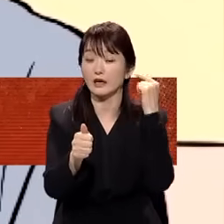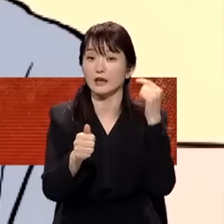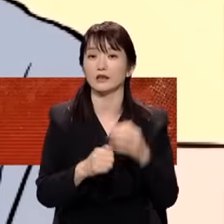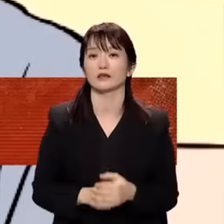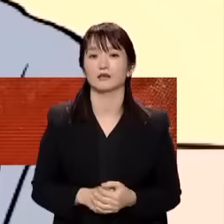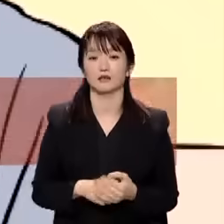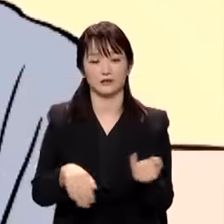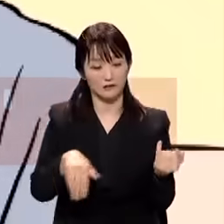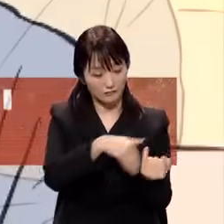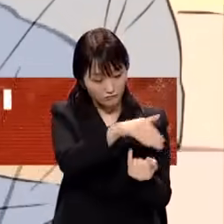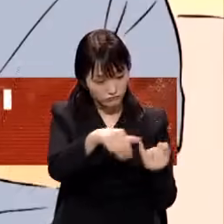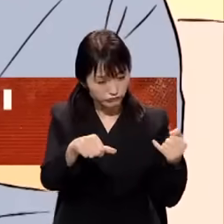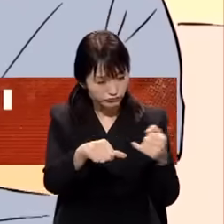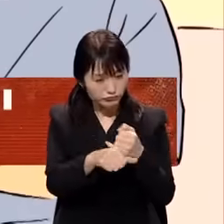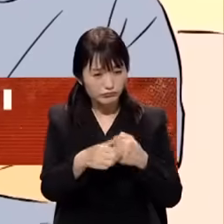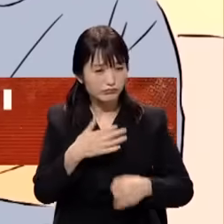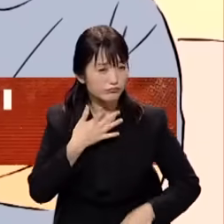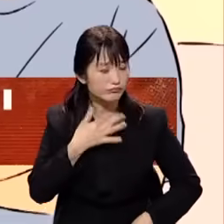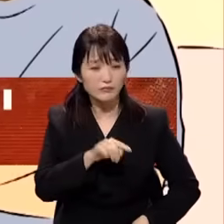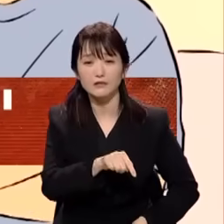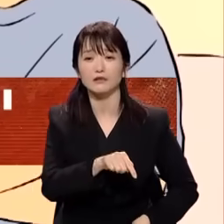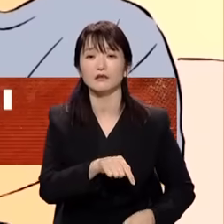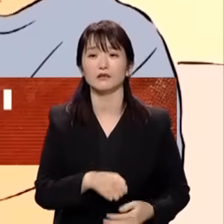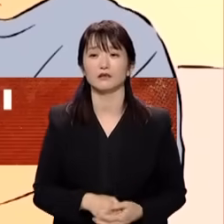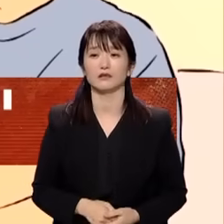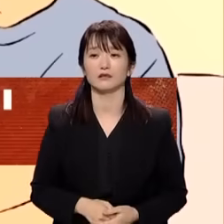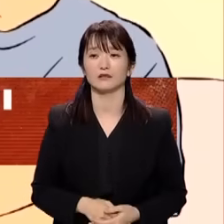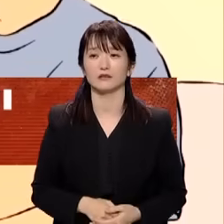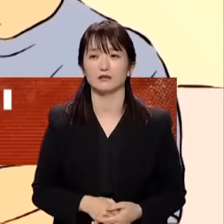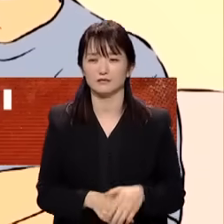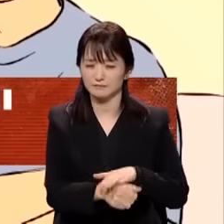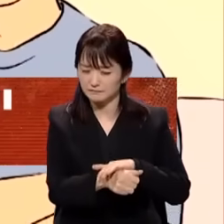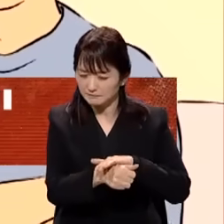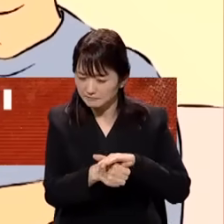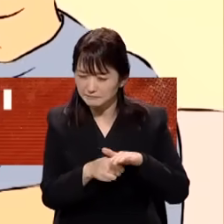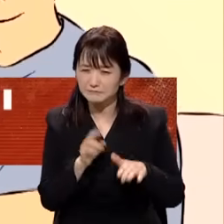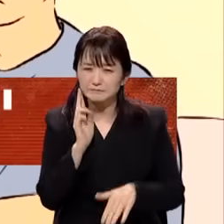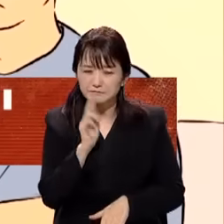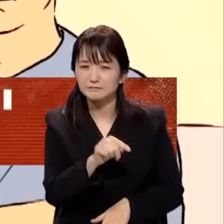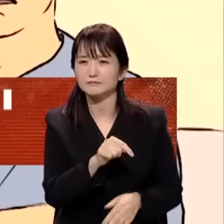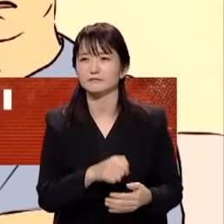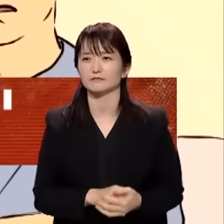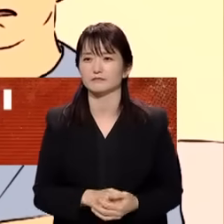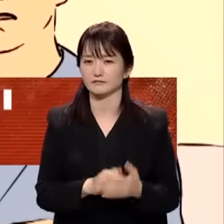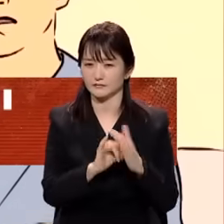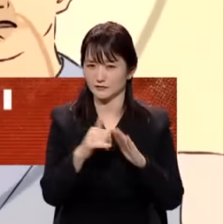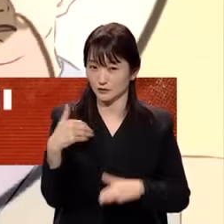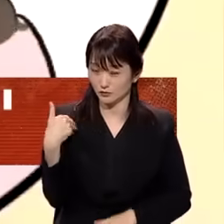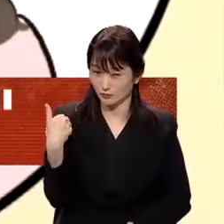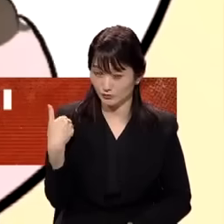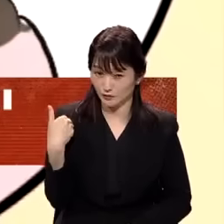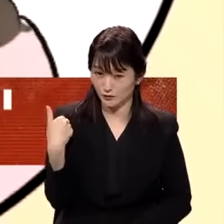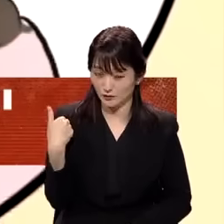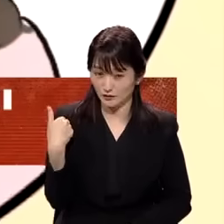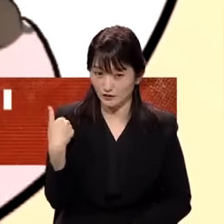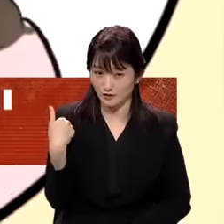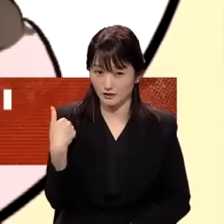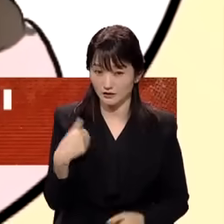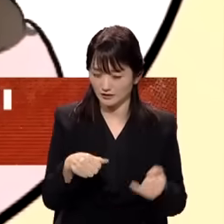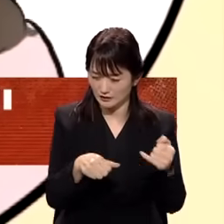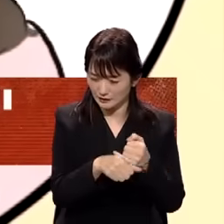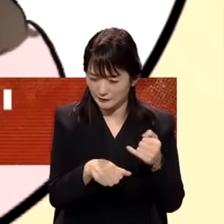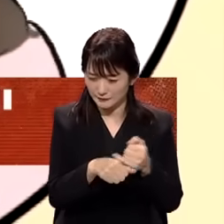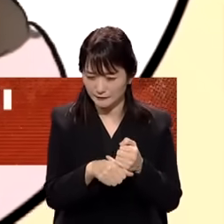아가씨 연애 한번 제대로 못 해봤다고 하지 않았냐. 내숭이 심했던 것 같다. 가족들 몰래 연애하고 다녔나 보다 이러면서